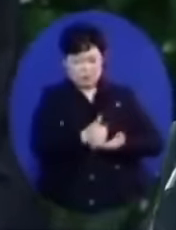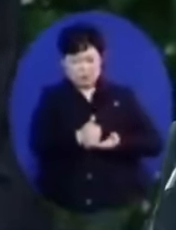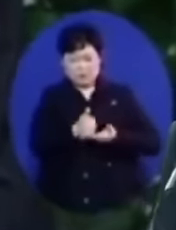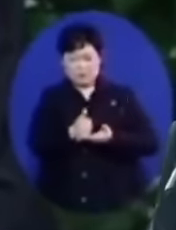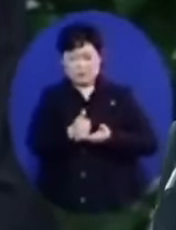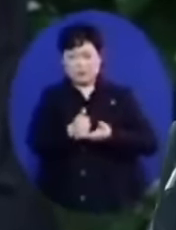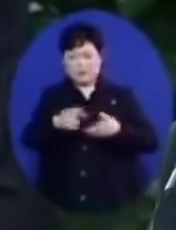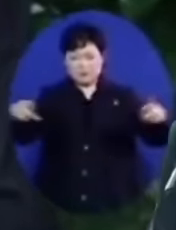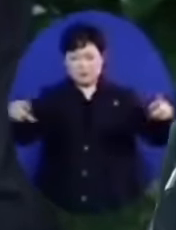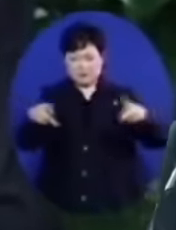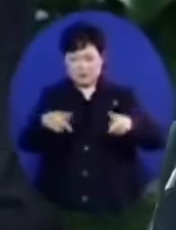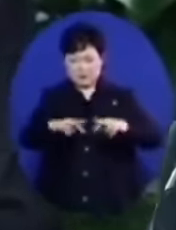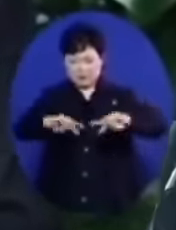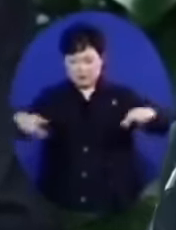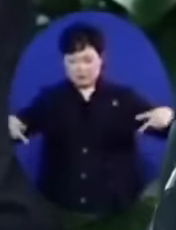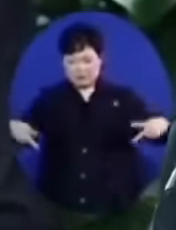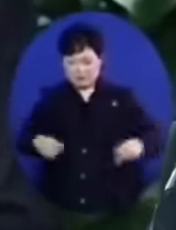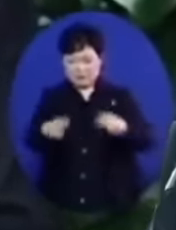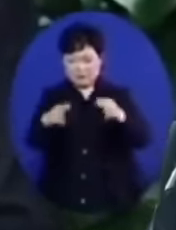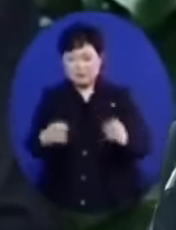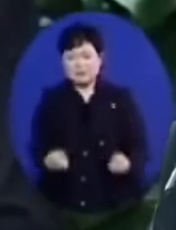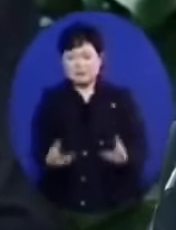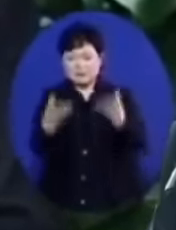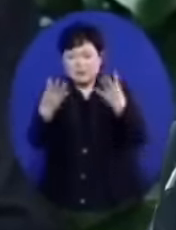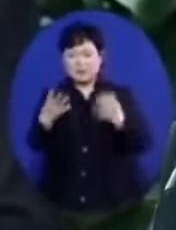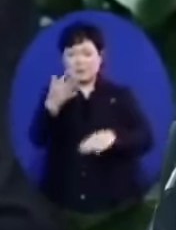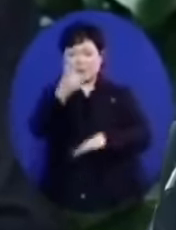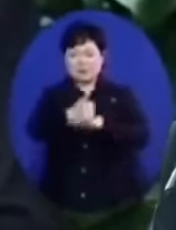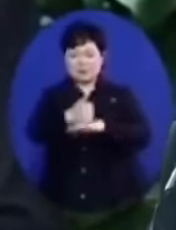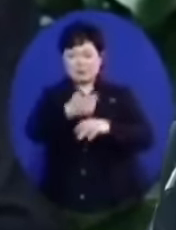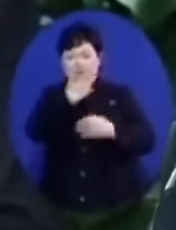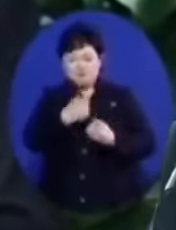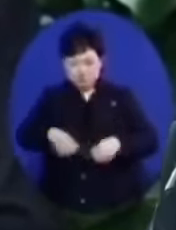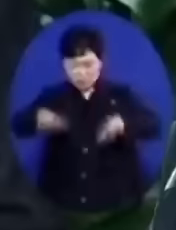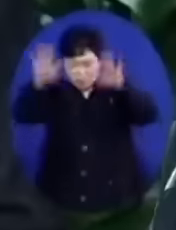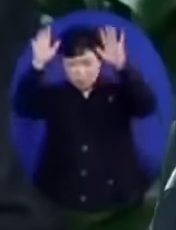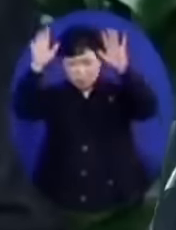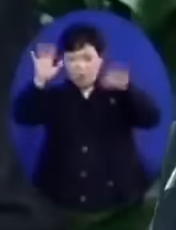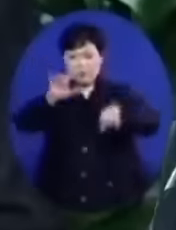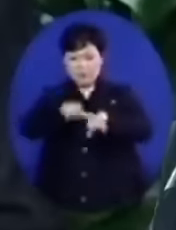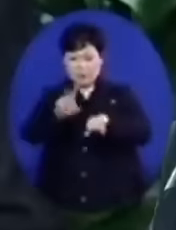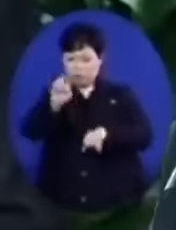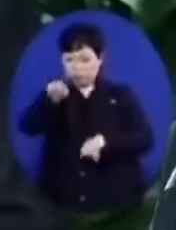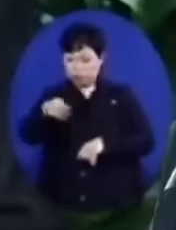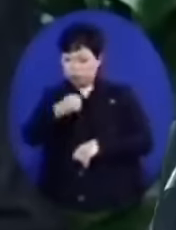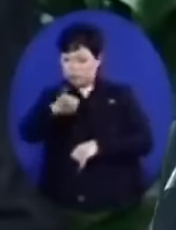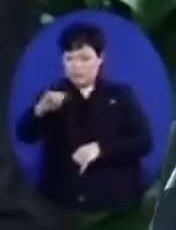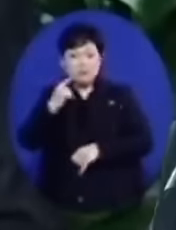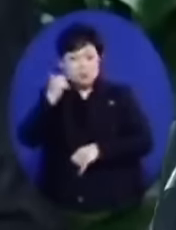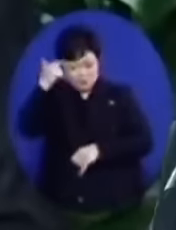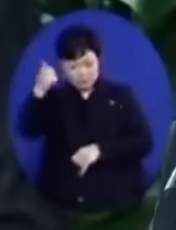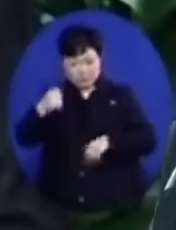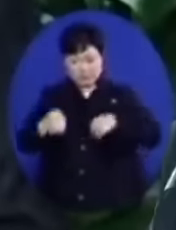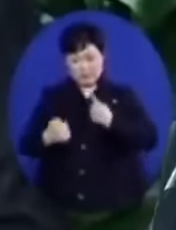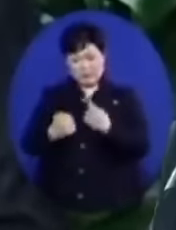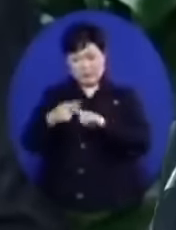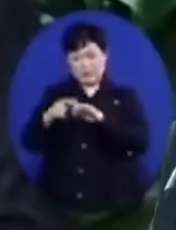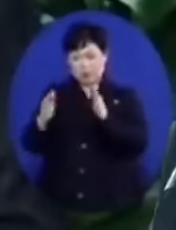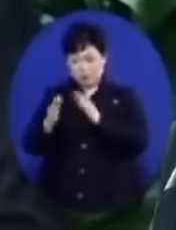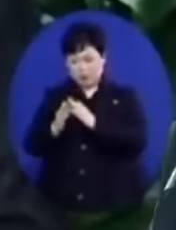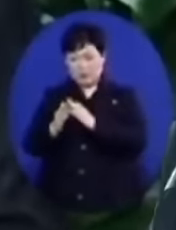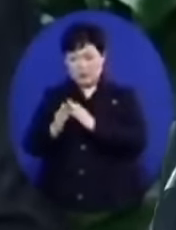납성식을 했습니다. 그 마지막 축도 시간에 디엘 무디 목사 자기 교회 본교회